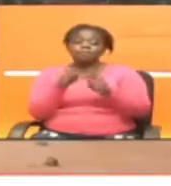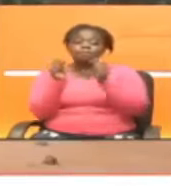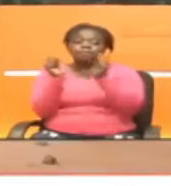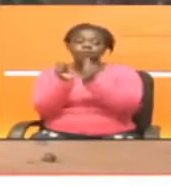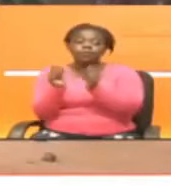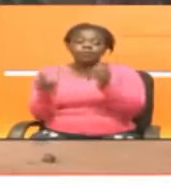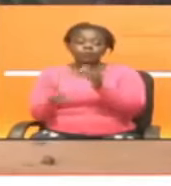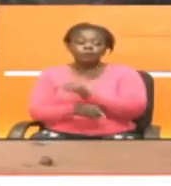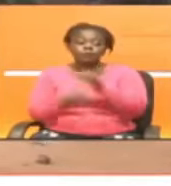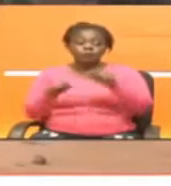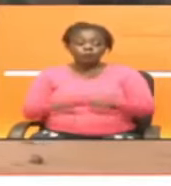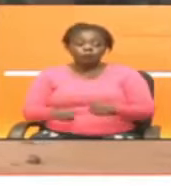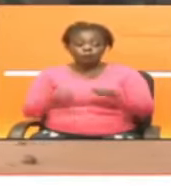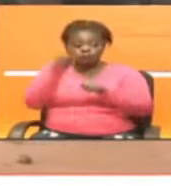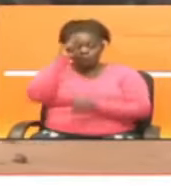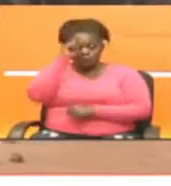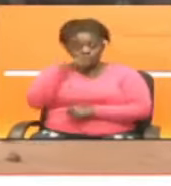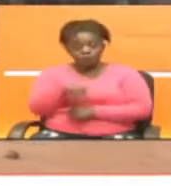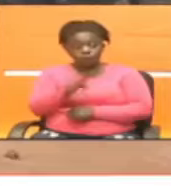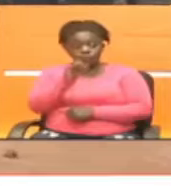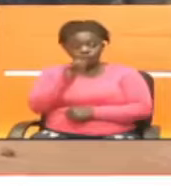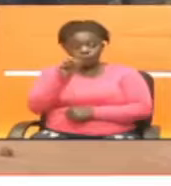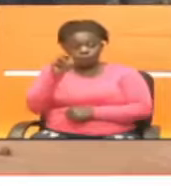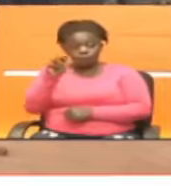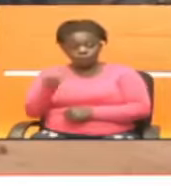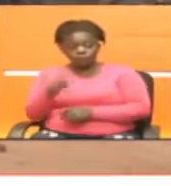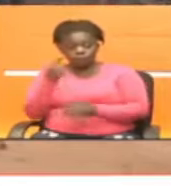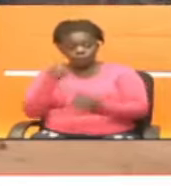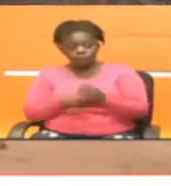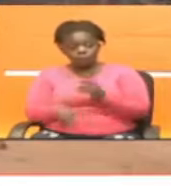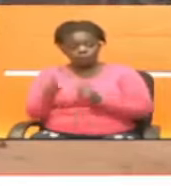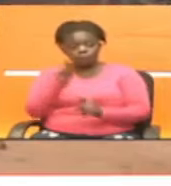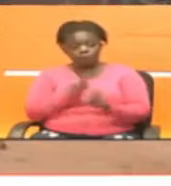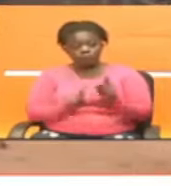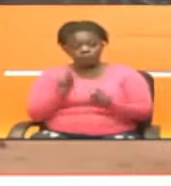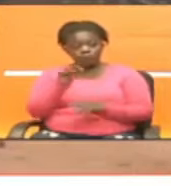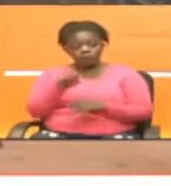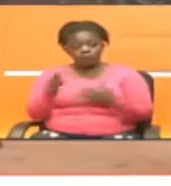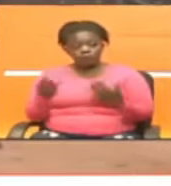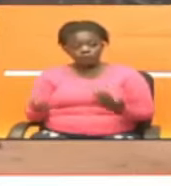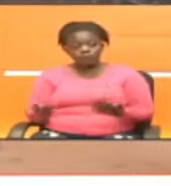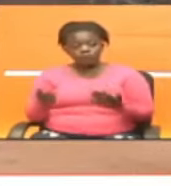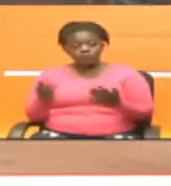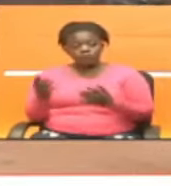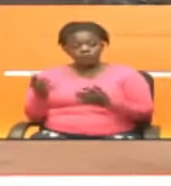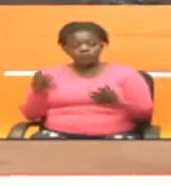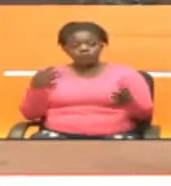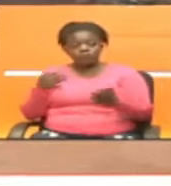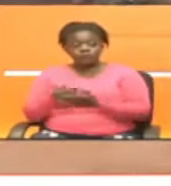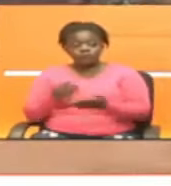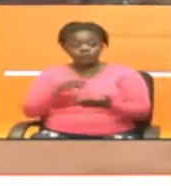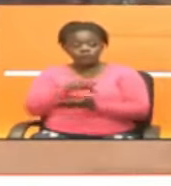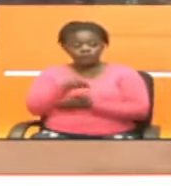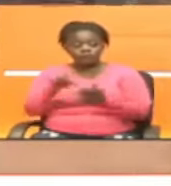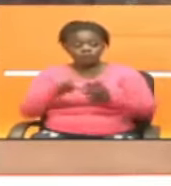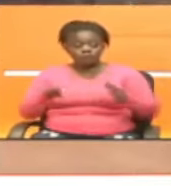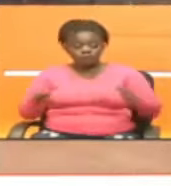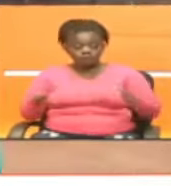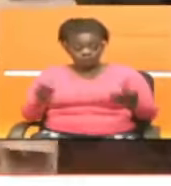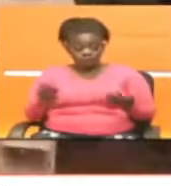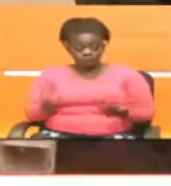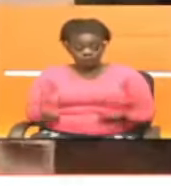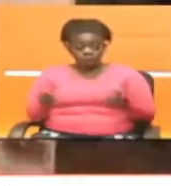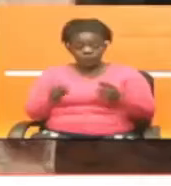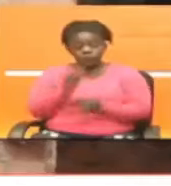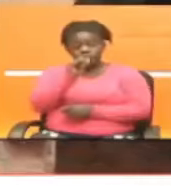Amyuka ssentebe w'ekyalo lw’e Mwende Tomusange Ronald ategeezezza ng'abatuuze bano bwe batutte ebbanga nga bakayanira ensalosalo z'ekibanja era